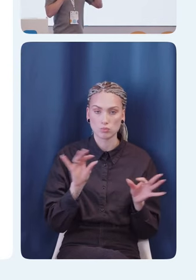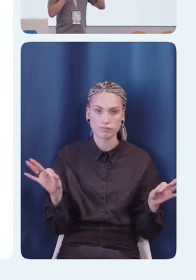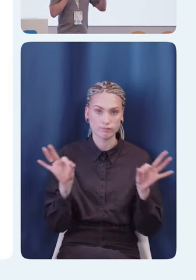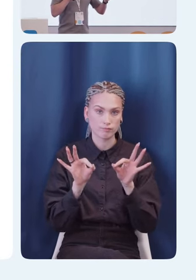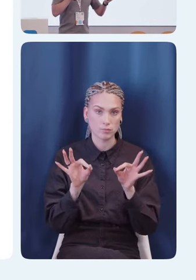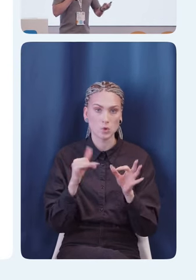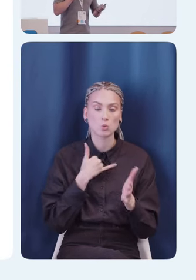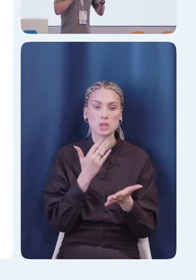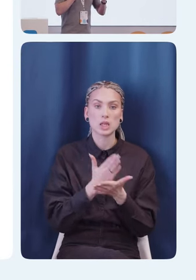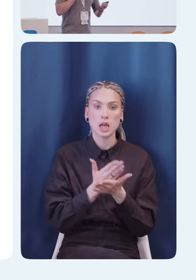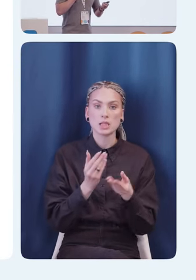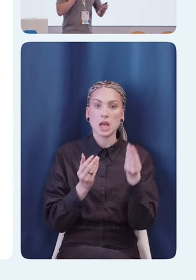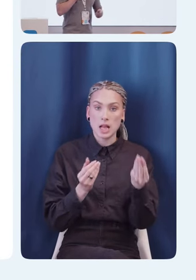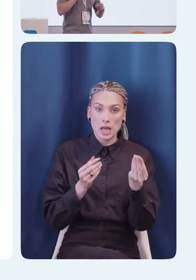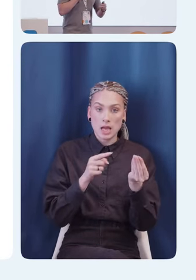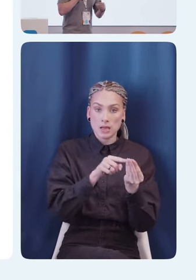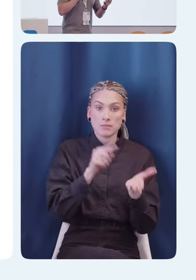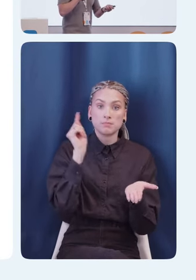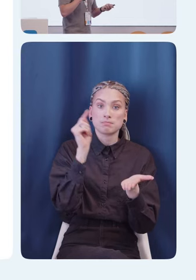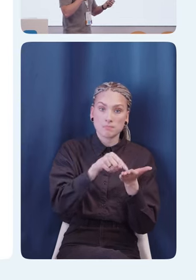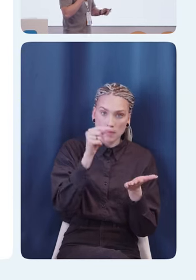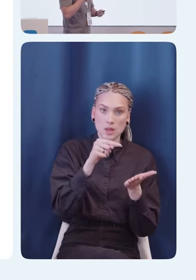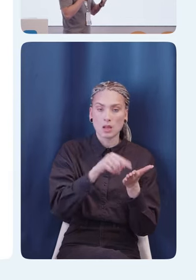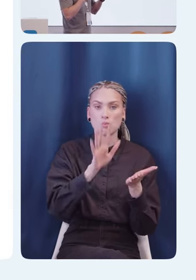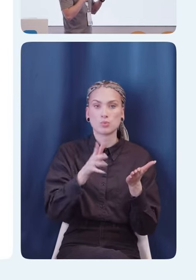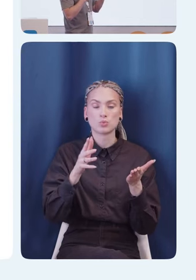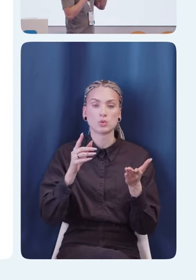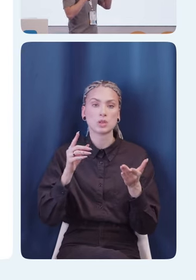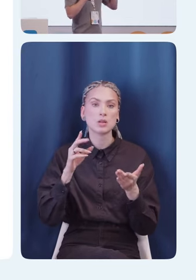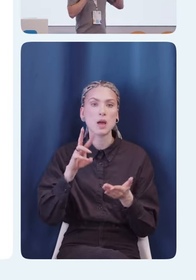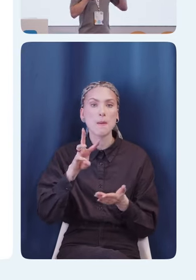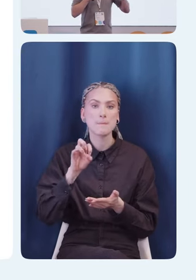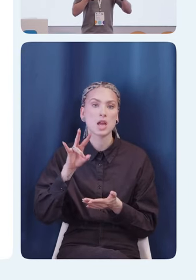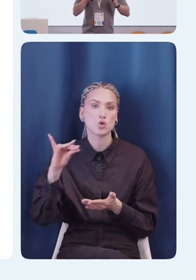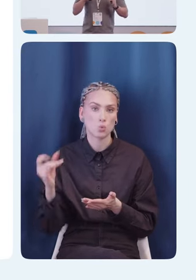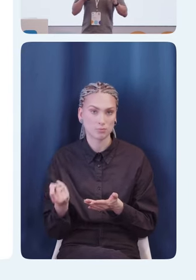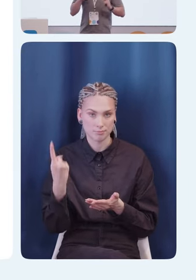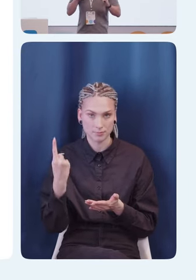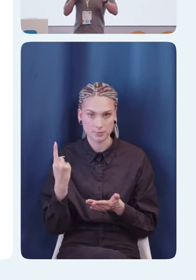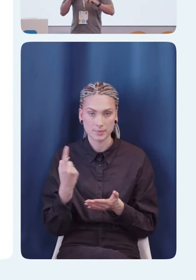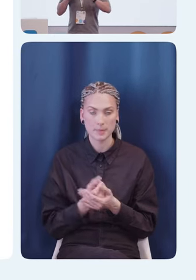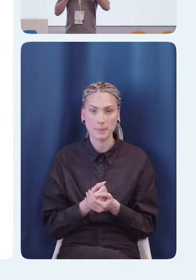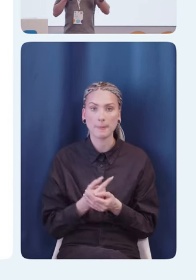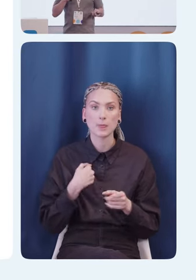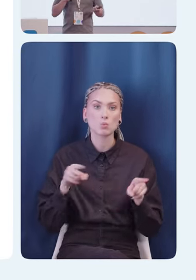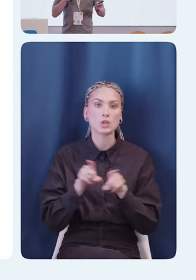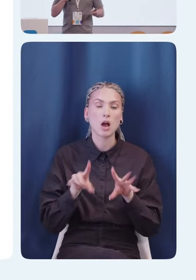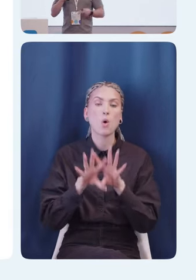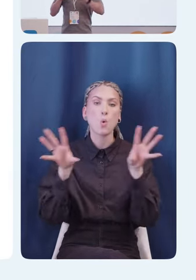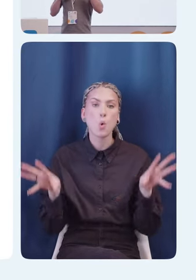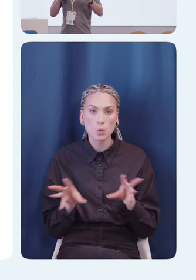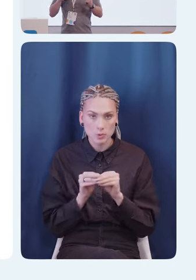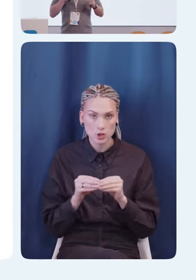какой-то элемент, клик на который вызывает контекстное меню. Вот именно таким образом у нас работает общий